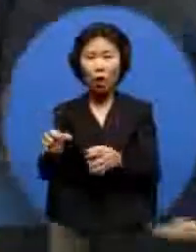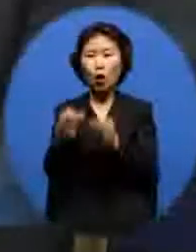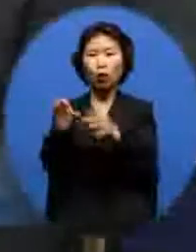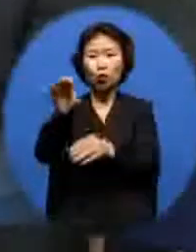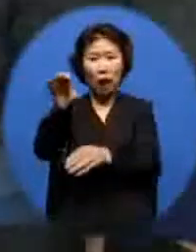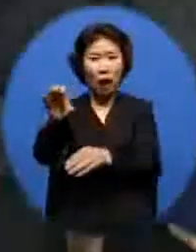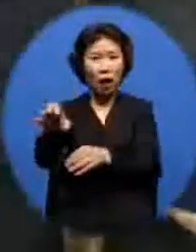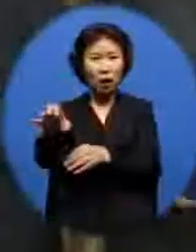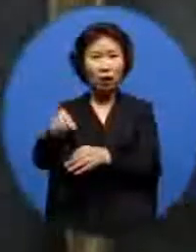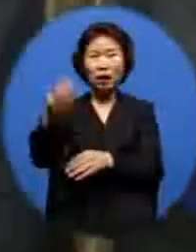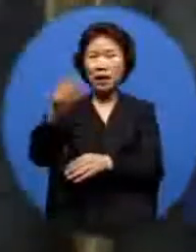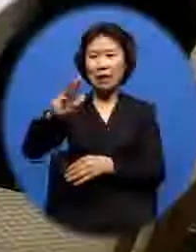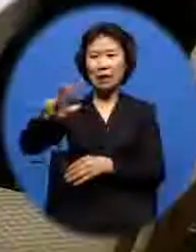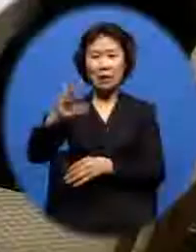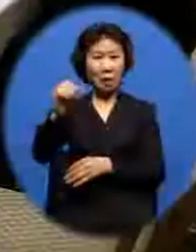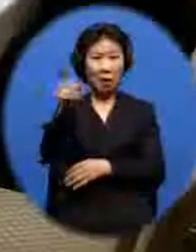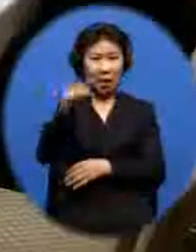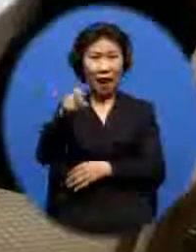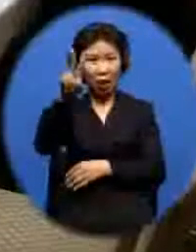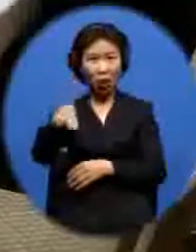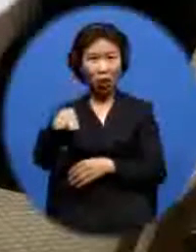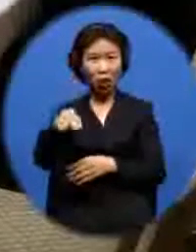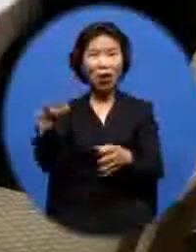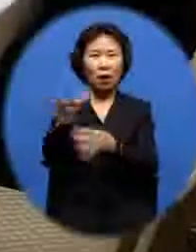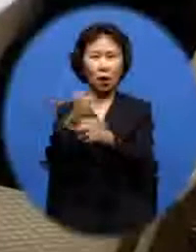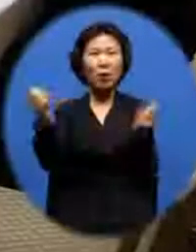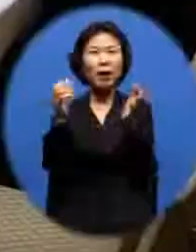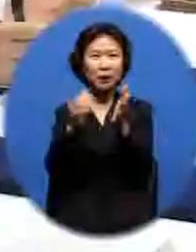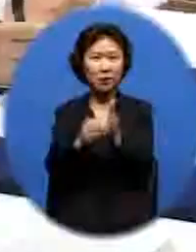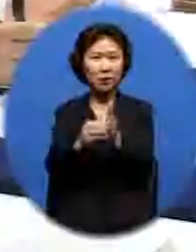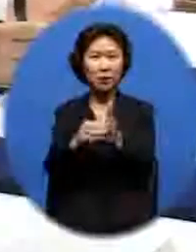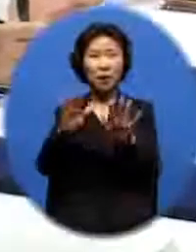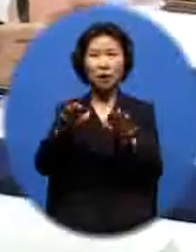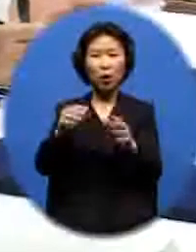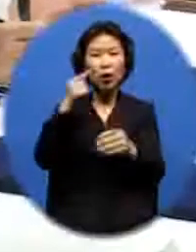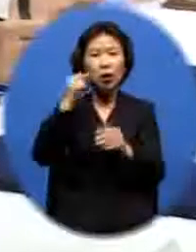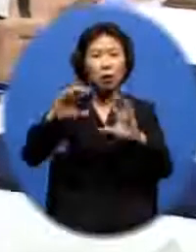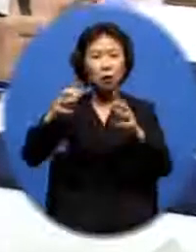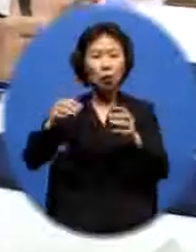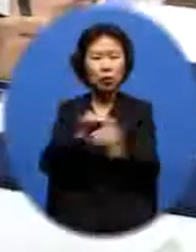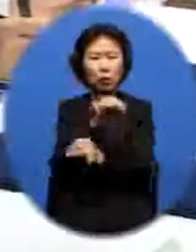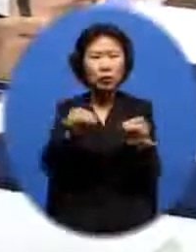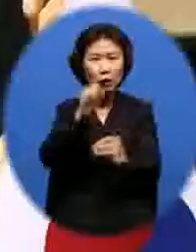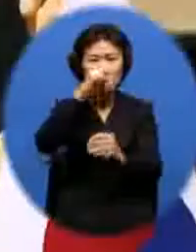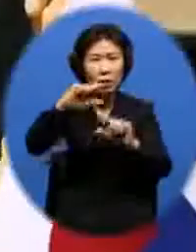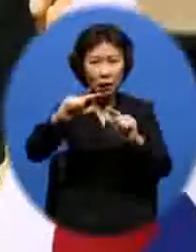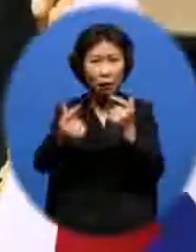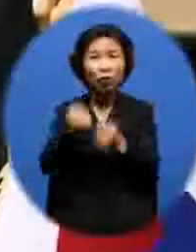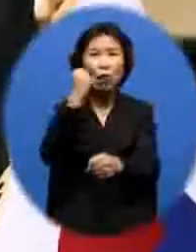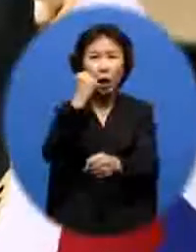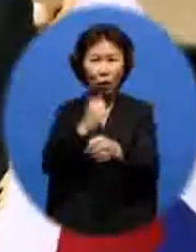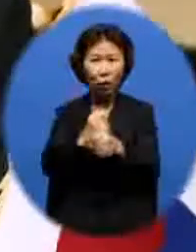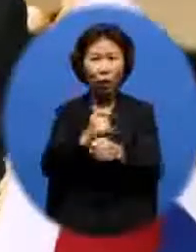체결하는 성과를 거뒀습니다. 특히 이번 협약은 엔저의 영향으로 일본 내 상황이 여의치 않은데도